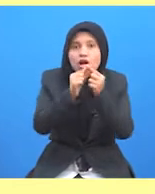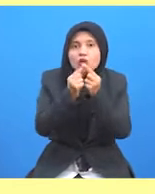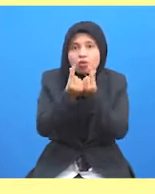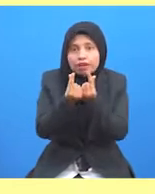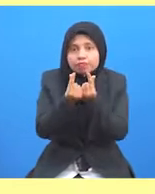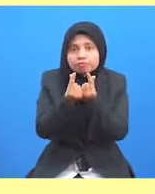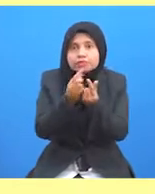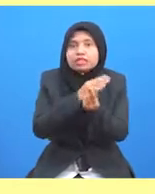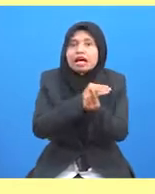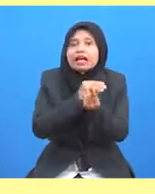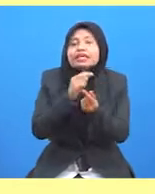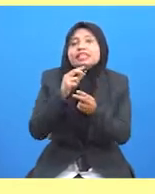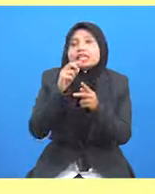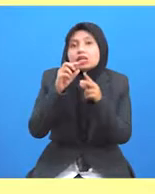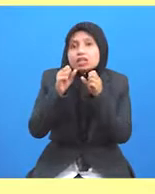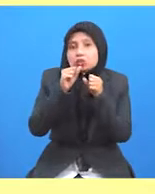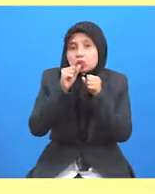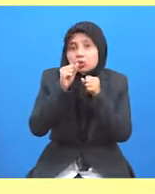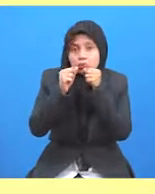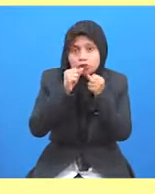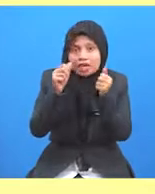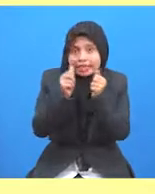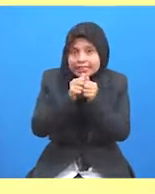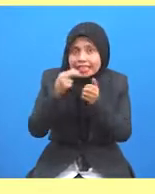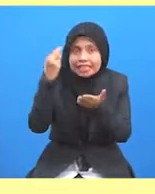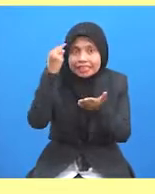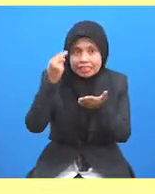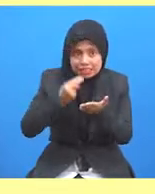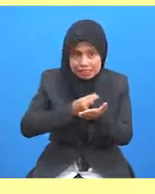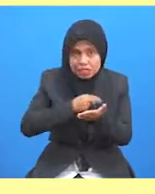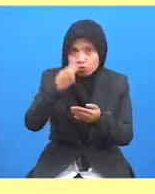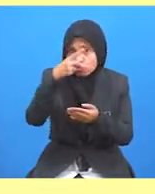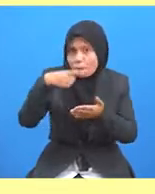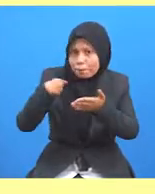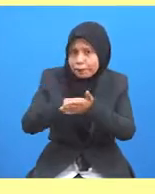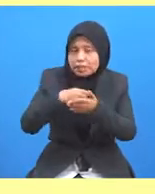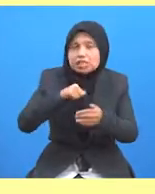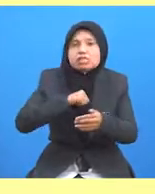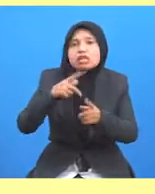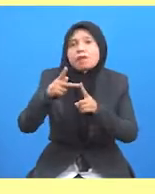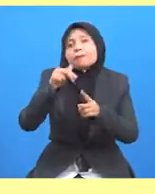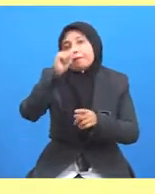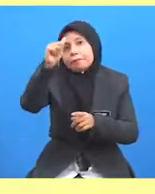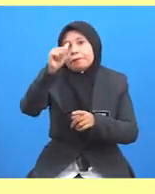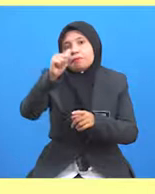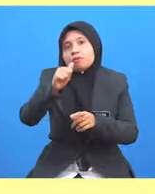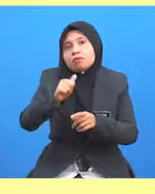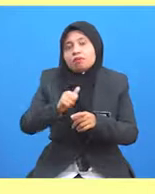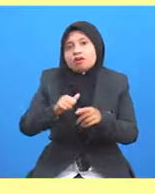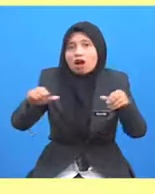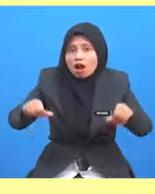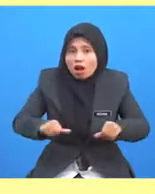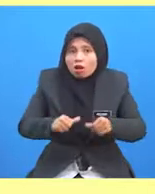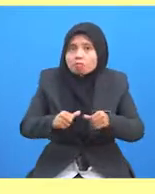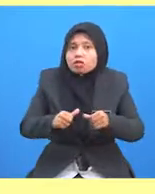ialah perbuatan baik yang dilakukan mengikut panduan Al-Quran dan As-Sunnah dengan